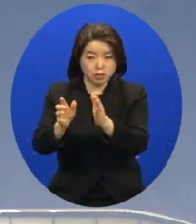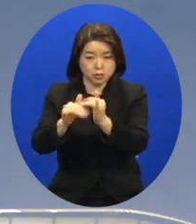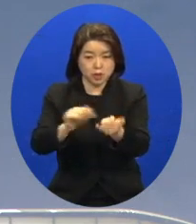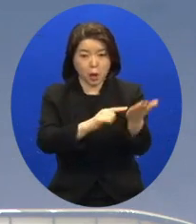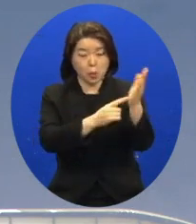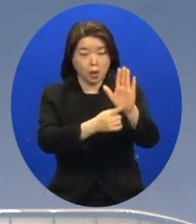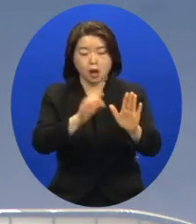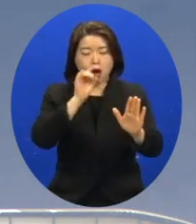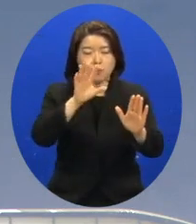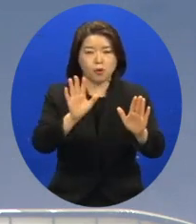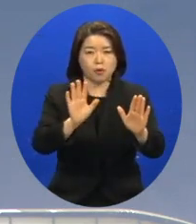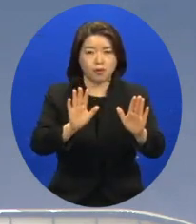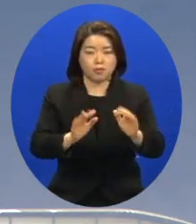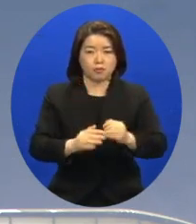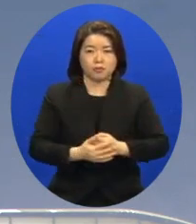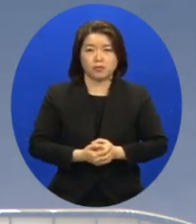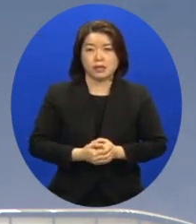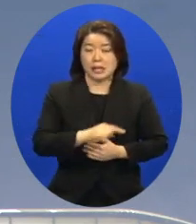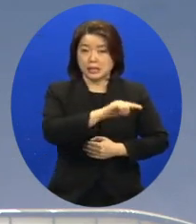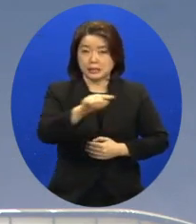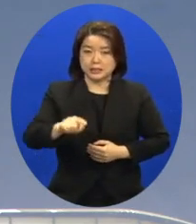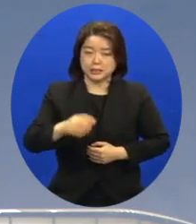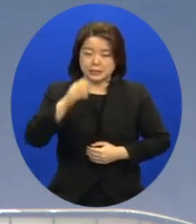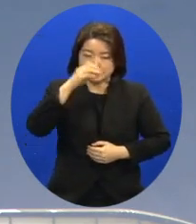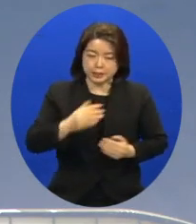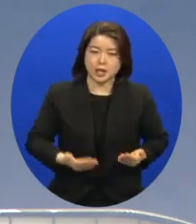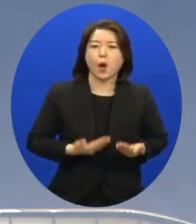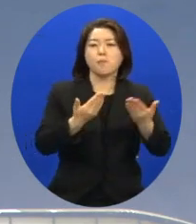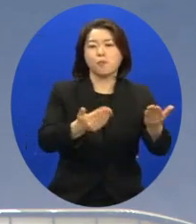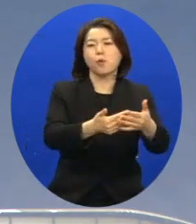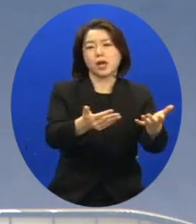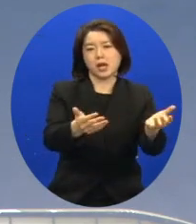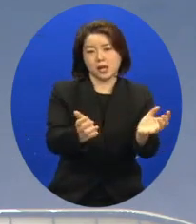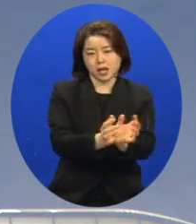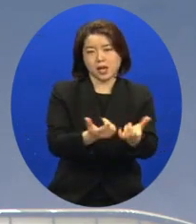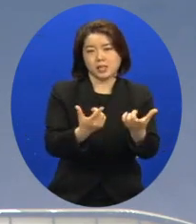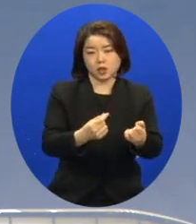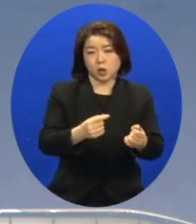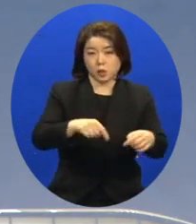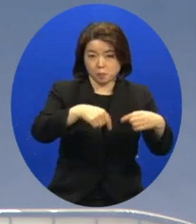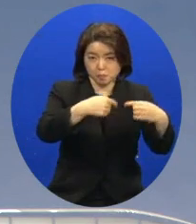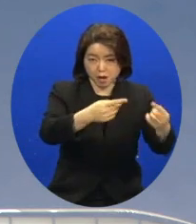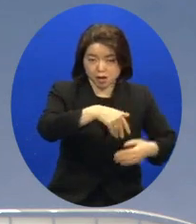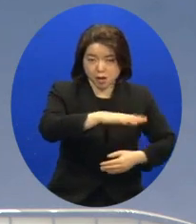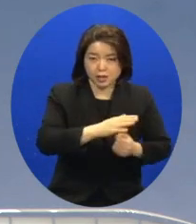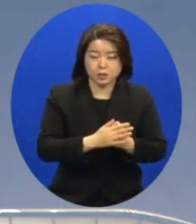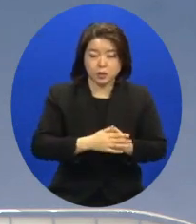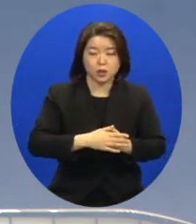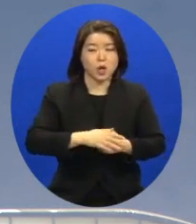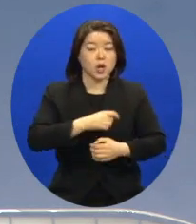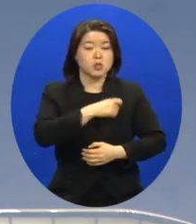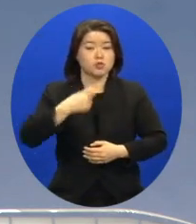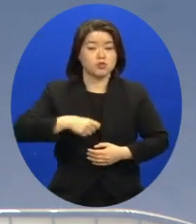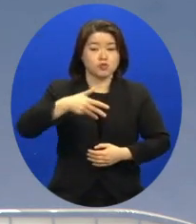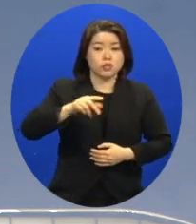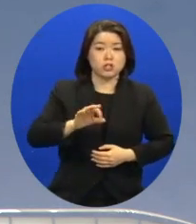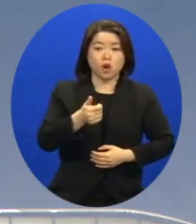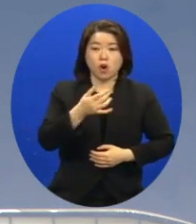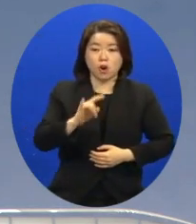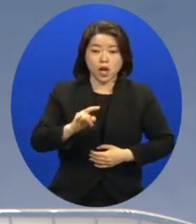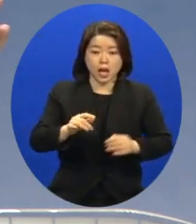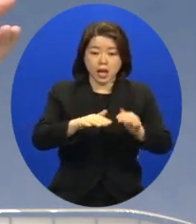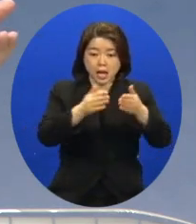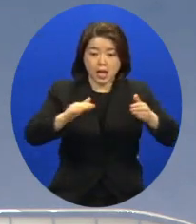되는 상황이었습니다. 그들은 그저 봉사단체처럼 가서 중국 청해성에서 거기서 그 땅을